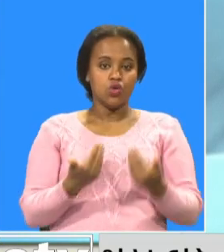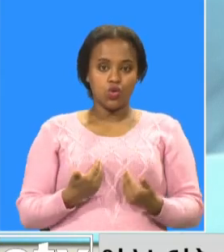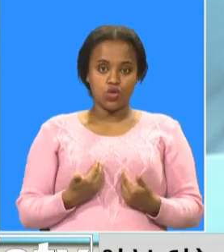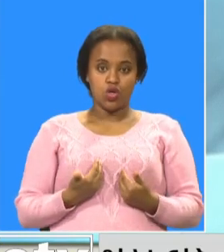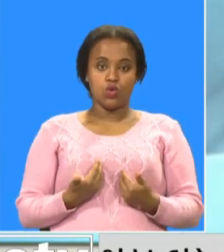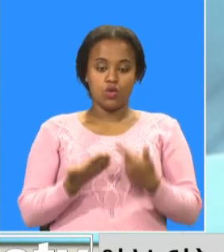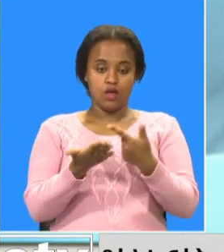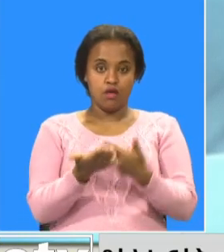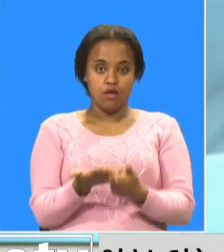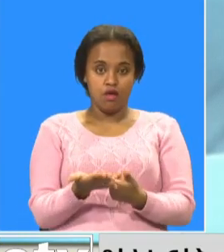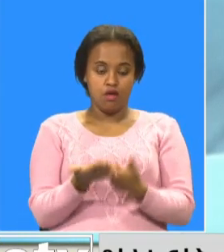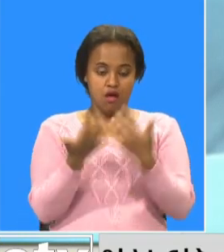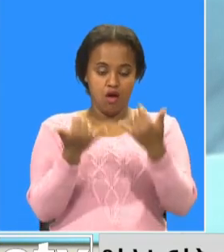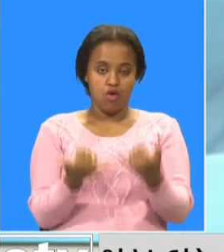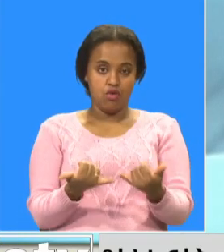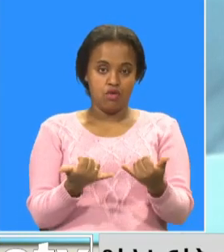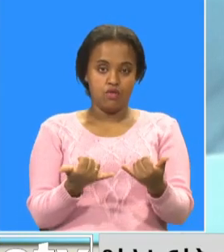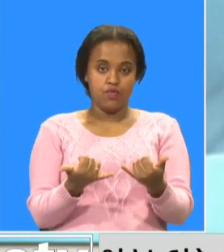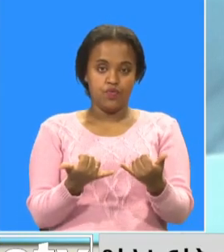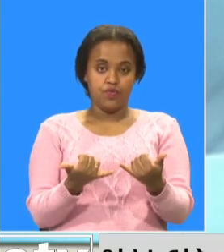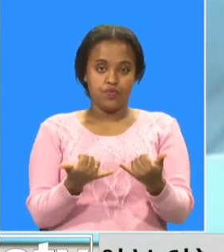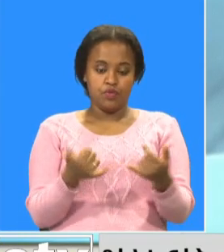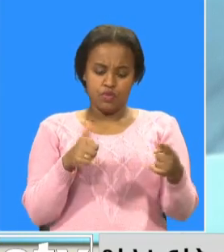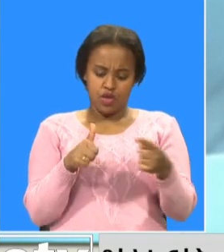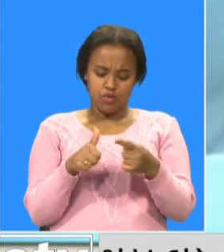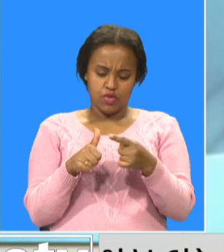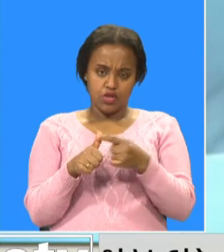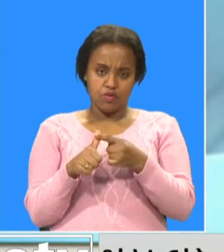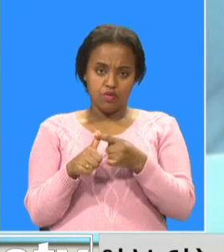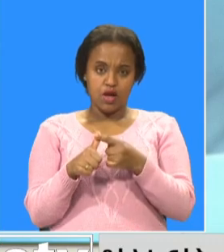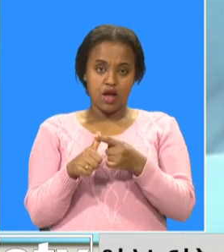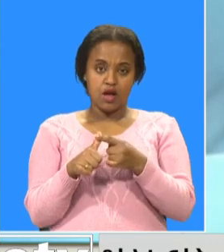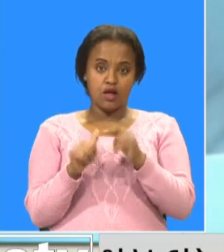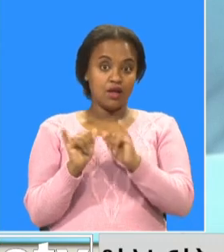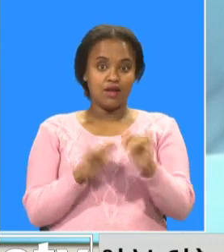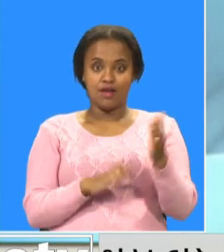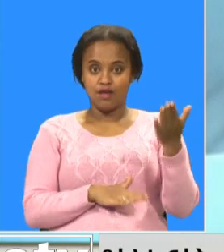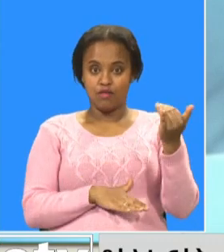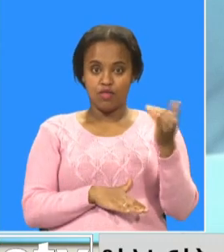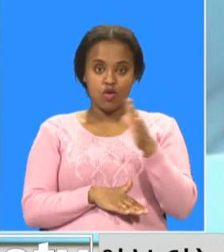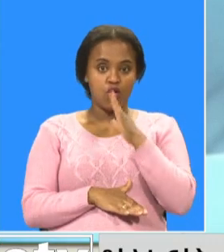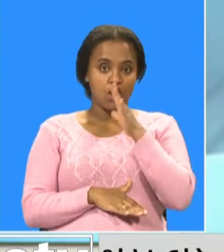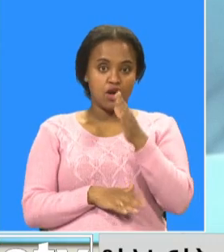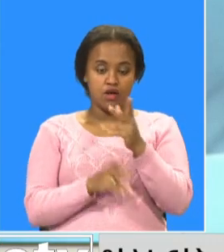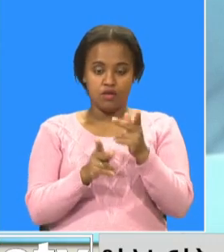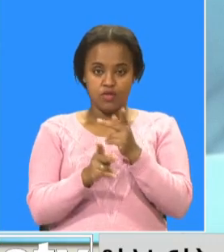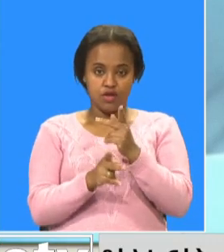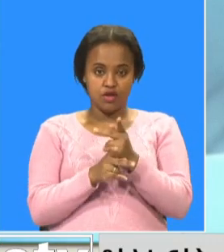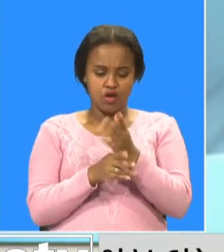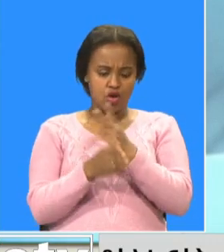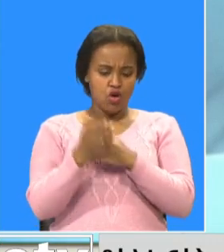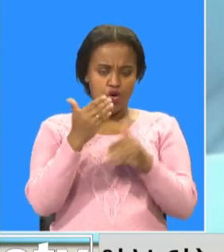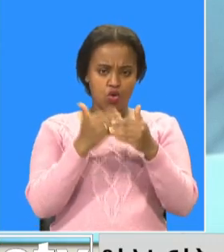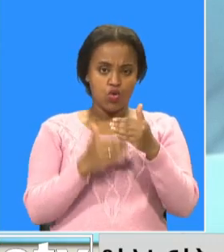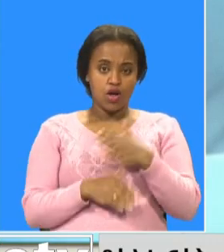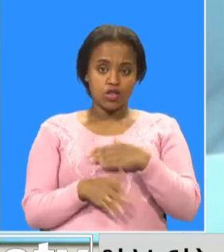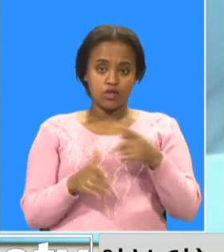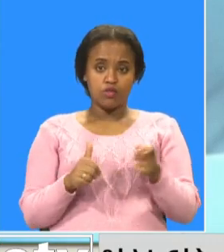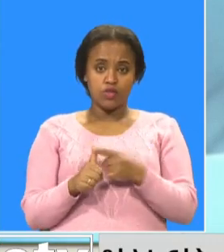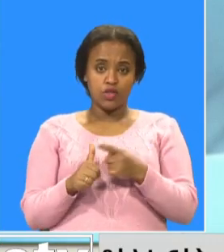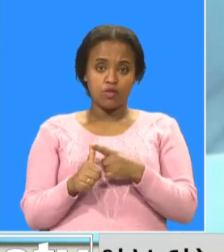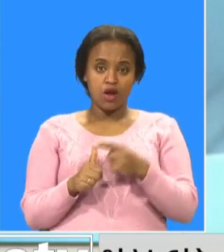ግን ይሄ አሁን መጀመሪያ እንደነበረው አይነት አይደለም። ጥንቃቄ ህብረተሰባችን ሁላችንም